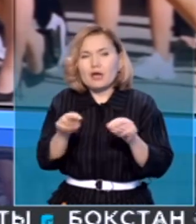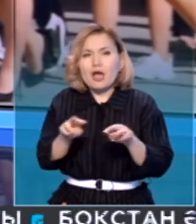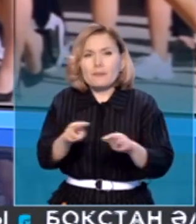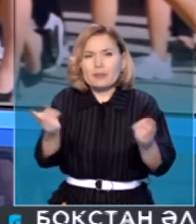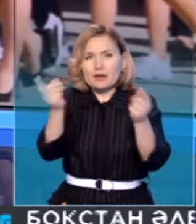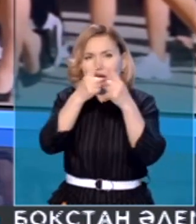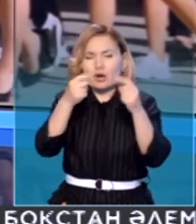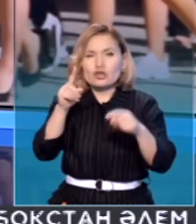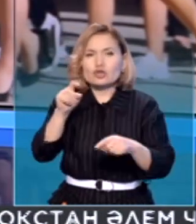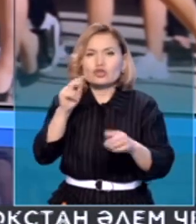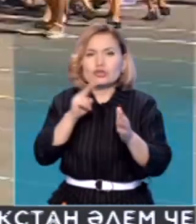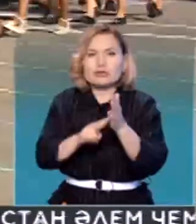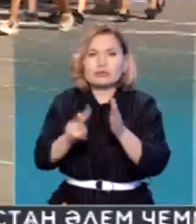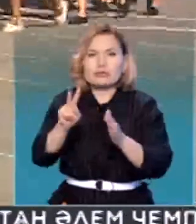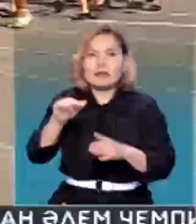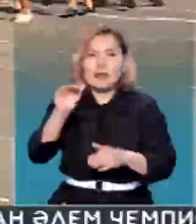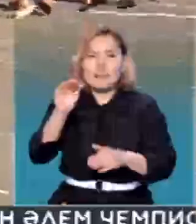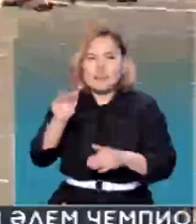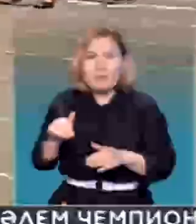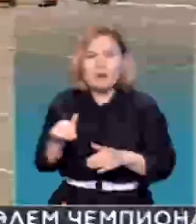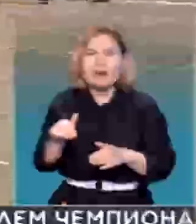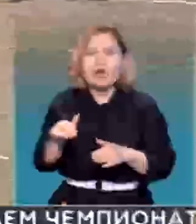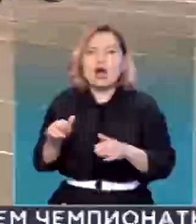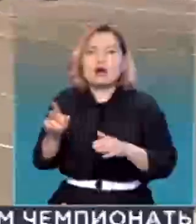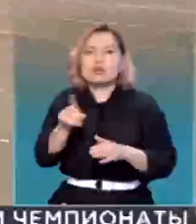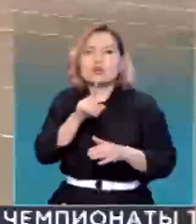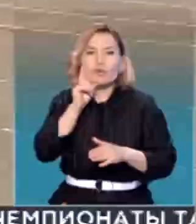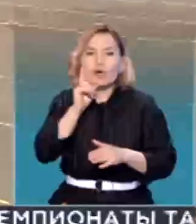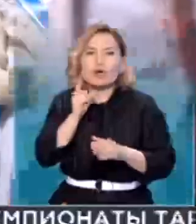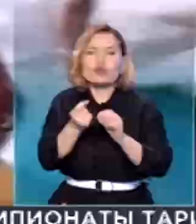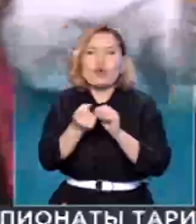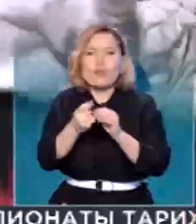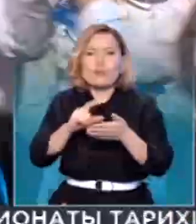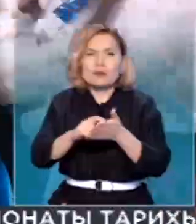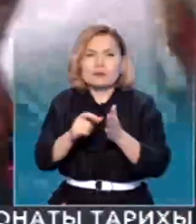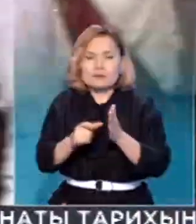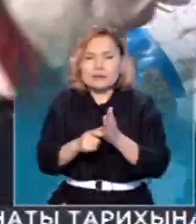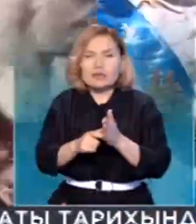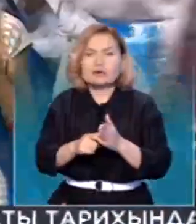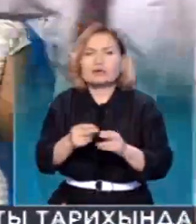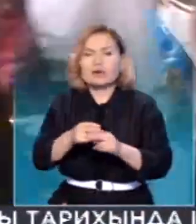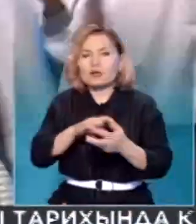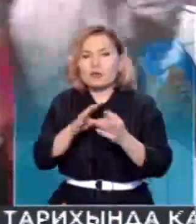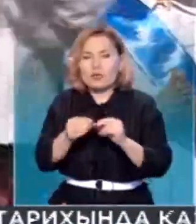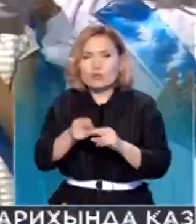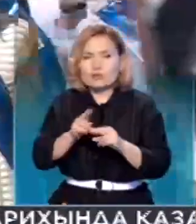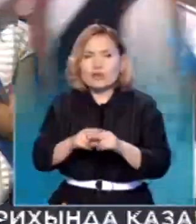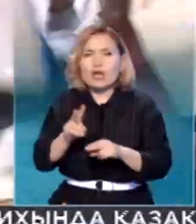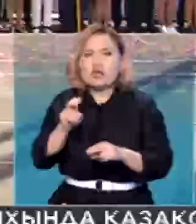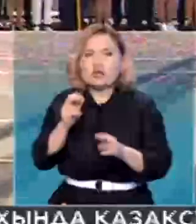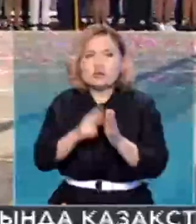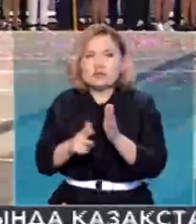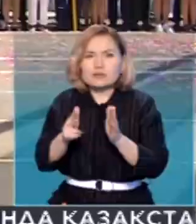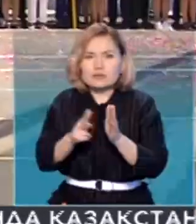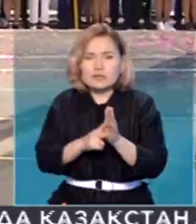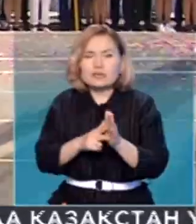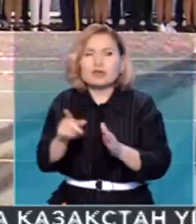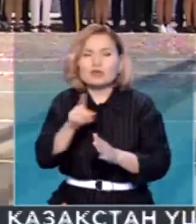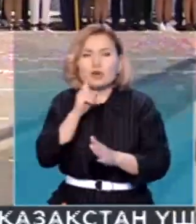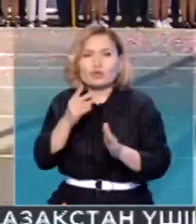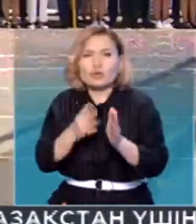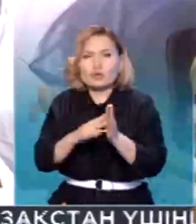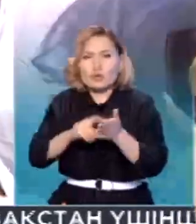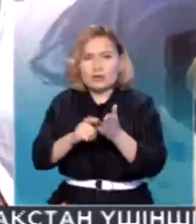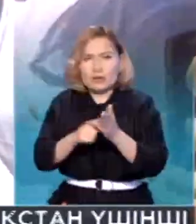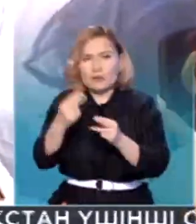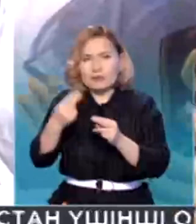дерегінше 172 мыңнан астам түлек, 11-ші сыныпты 288 мыңнан астам түлек, 9-ші сыныпты тәмамдағалы отыр. Мектеп бітірушілердің